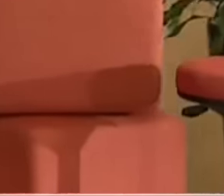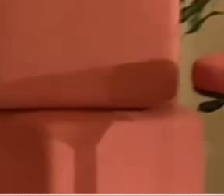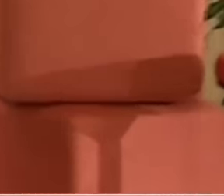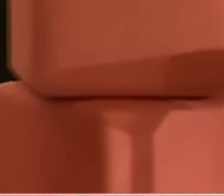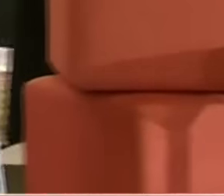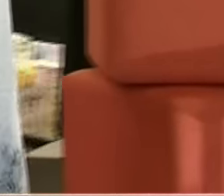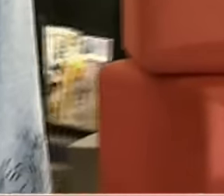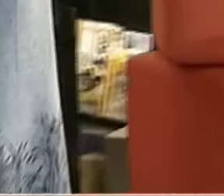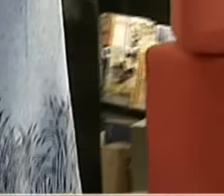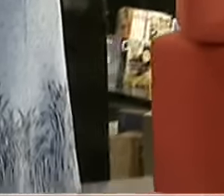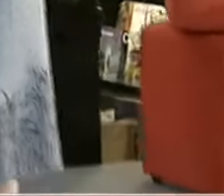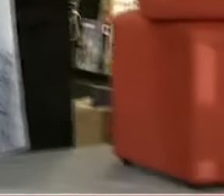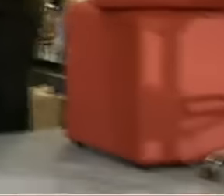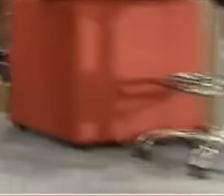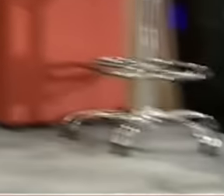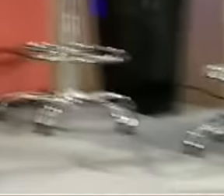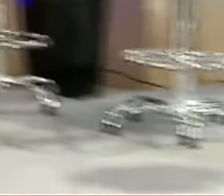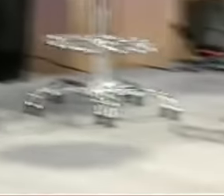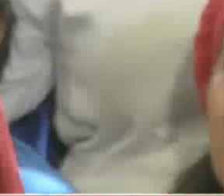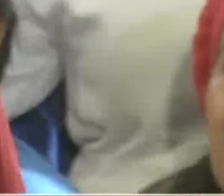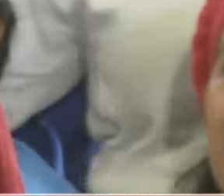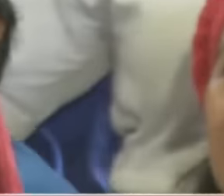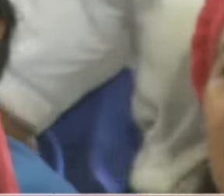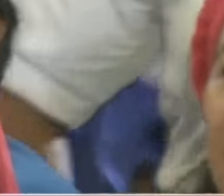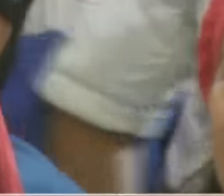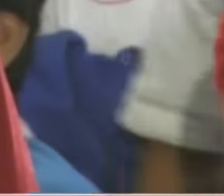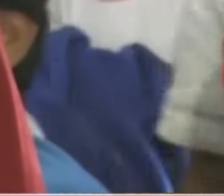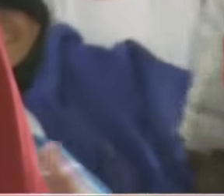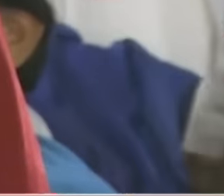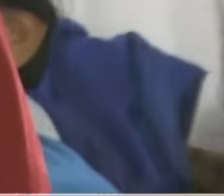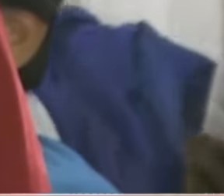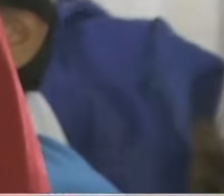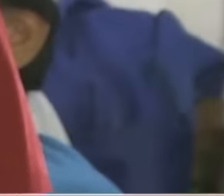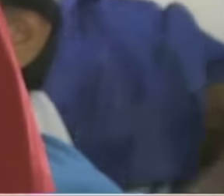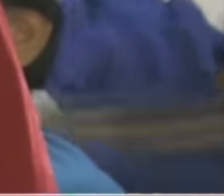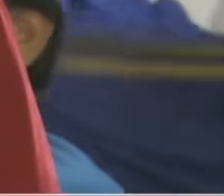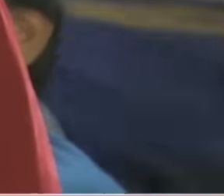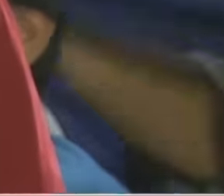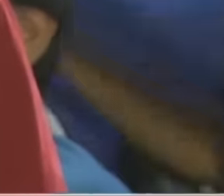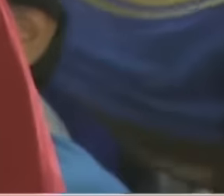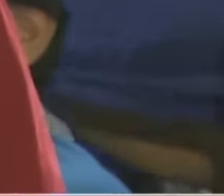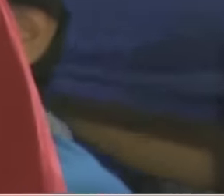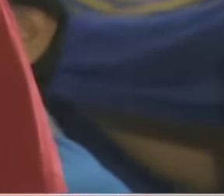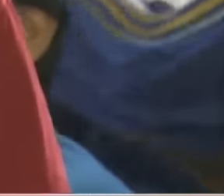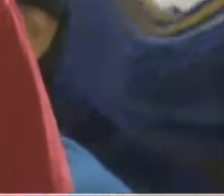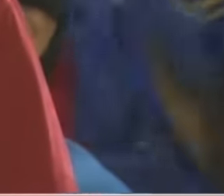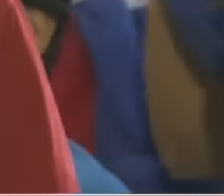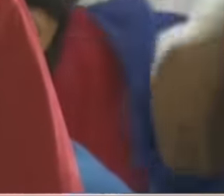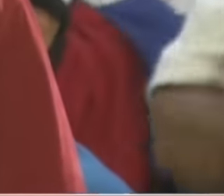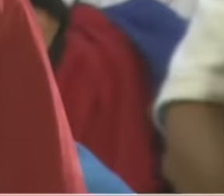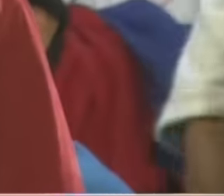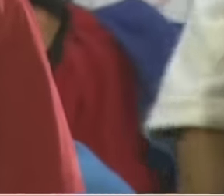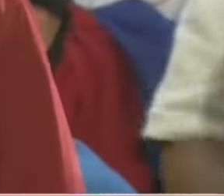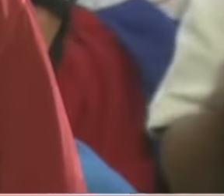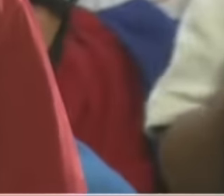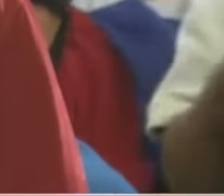adalah teman berdiskusi sebetulnya. Dan debat adalah festival gagasan.